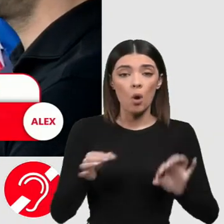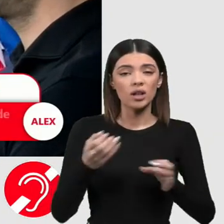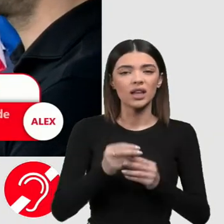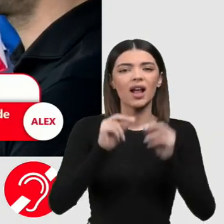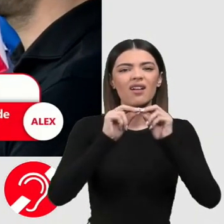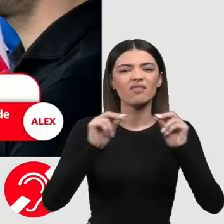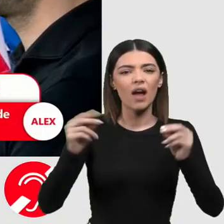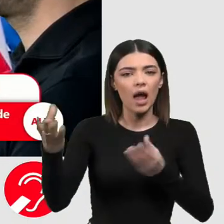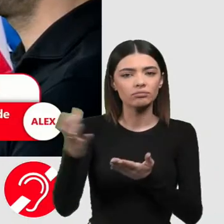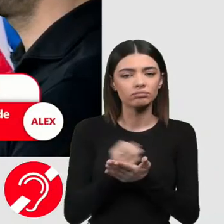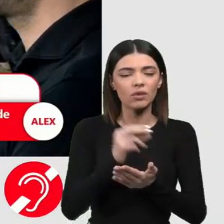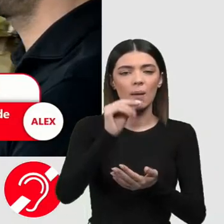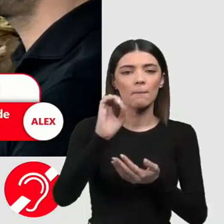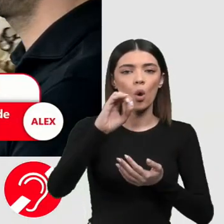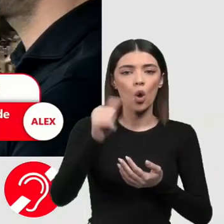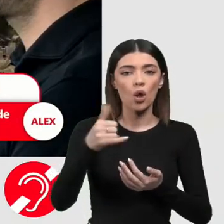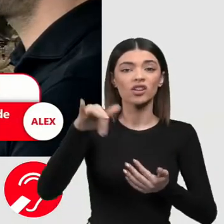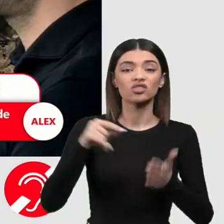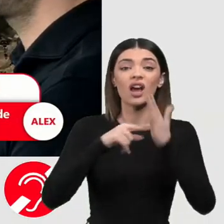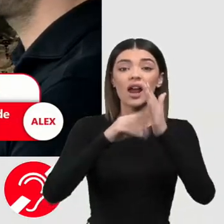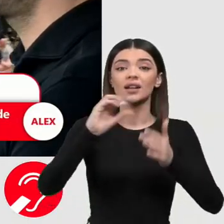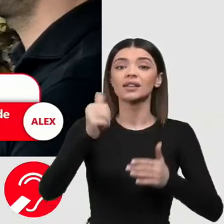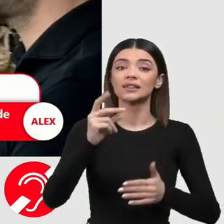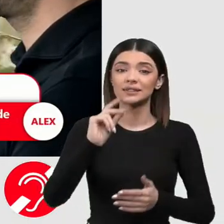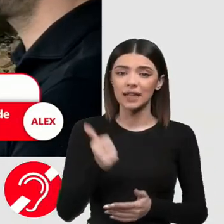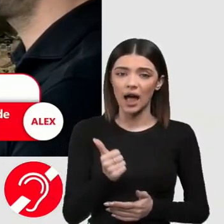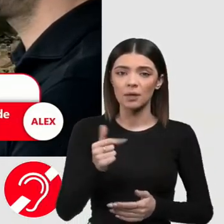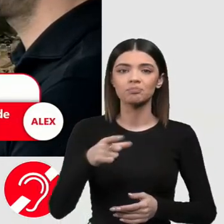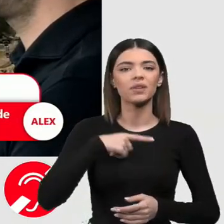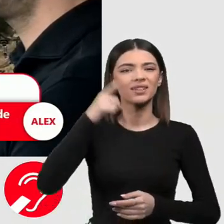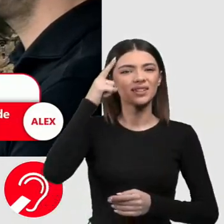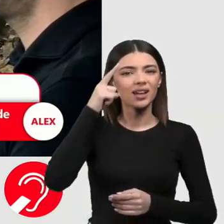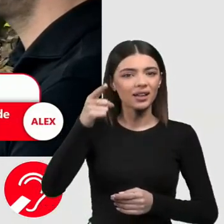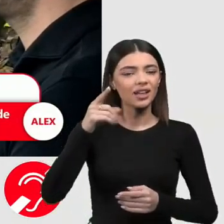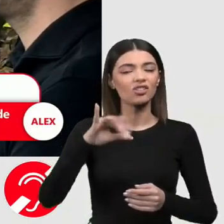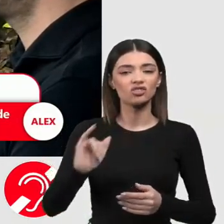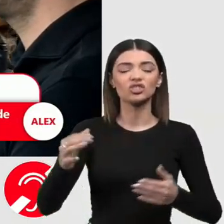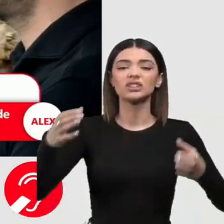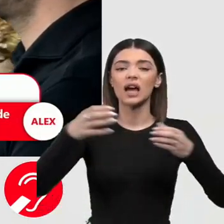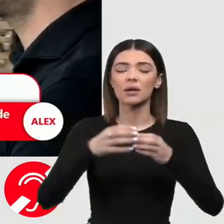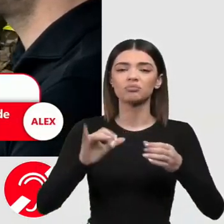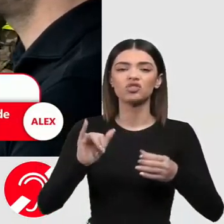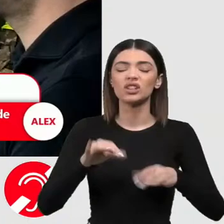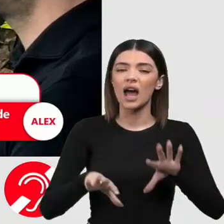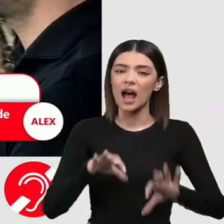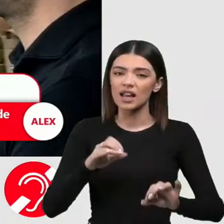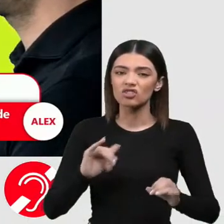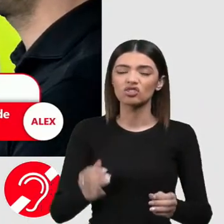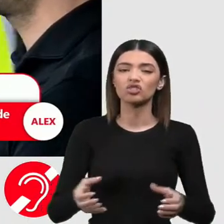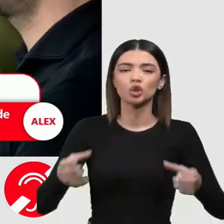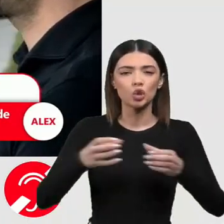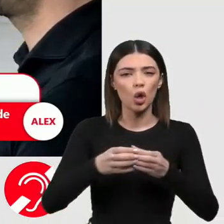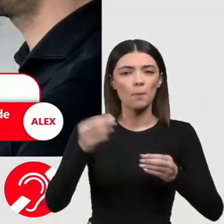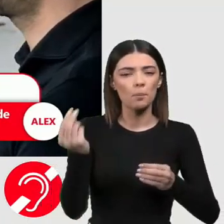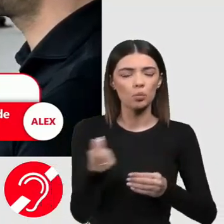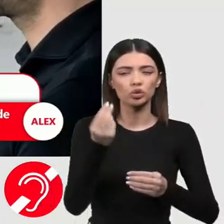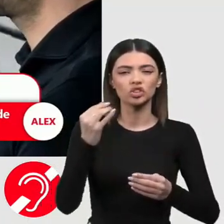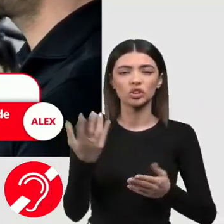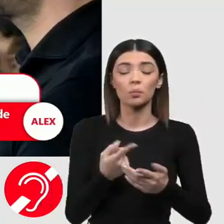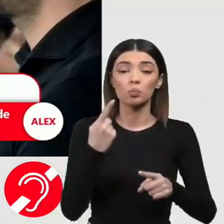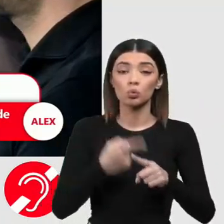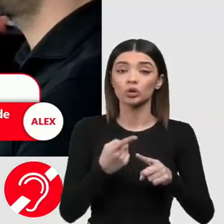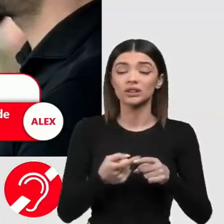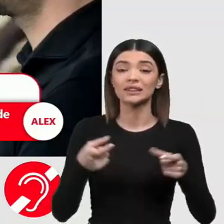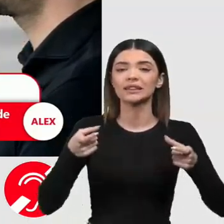Polonia. Ăsta este un model care arată că da, politicienii se gândesc și la alegători, și la bunăstarea alegătorilor, și la